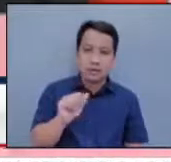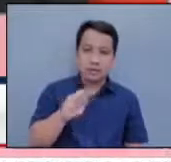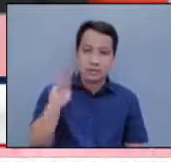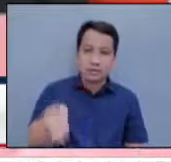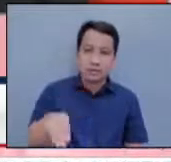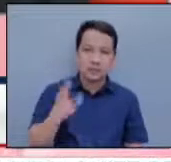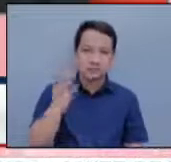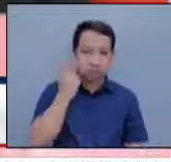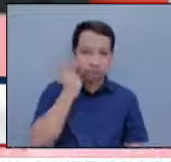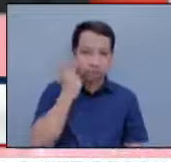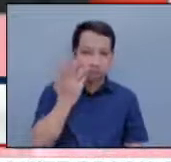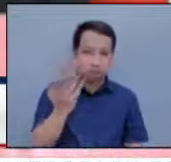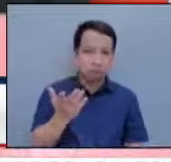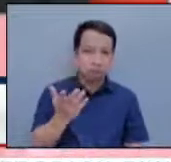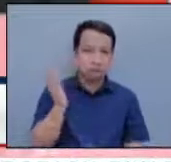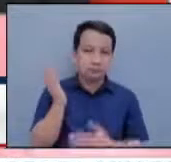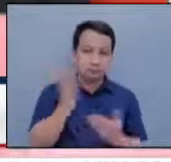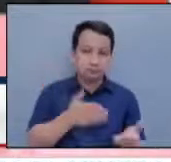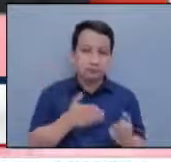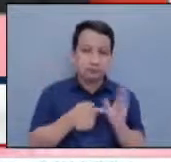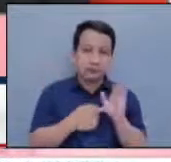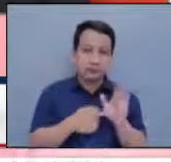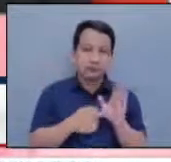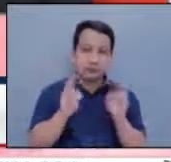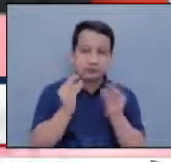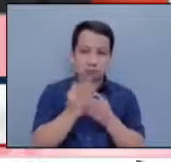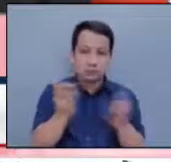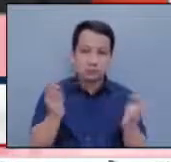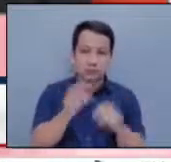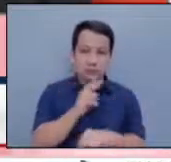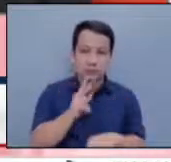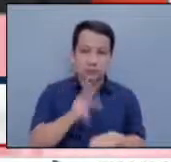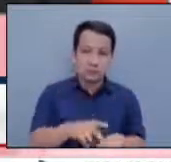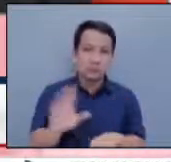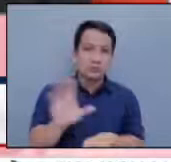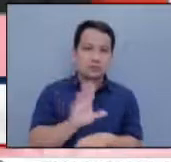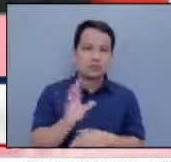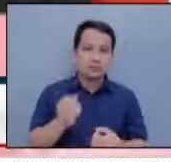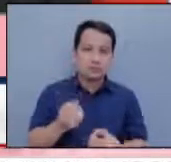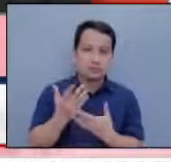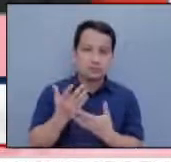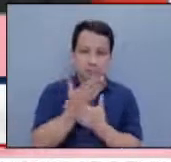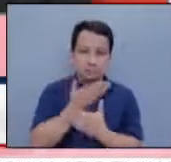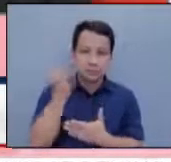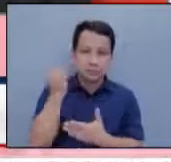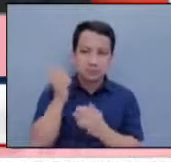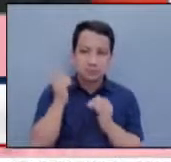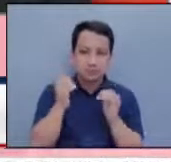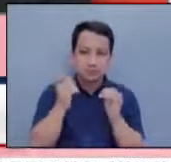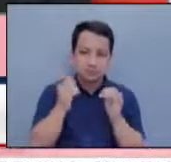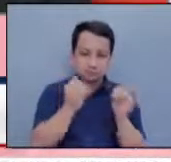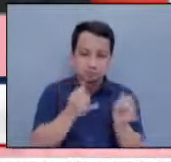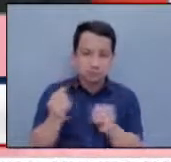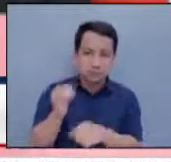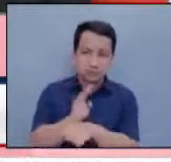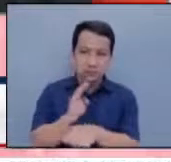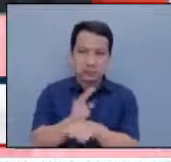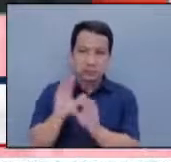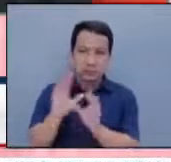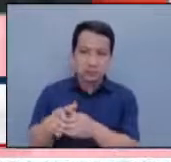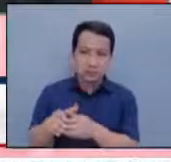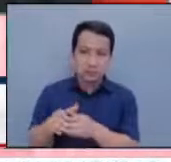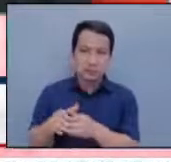aming kinagagalak na ipakita po sa buong Pilipinas ang mga outstanding individuals and business entities po na